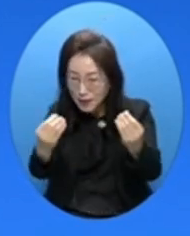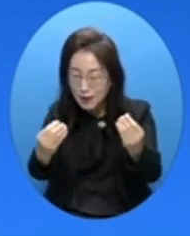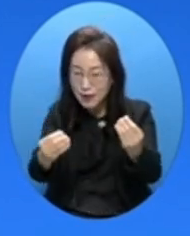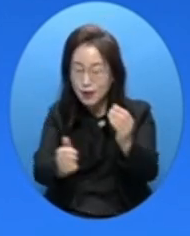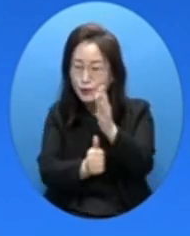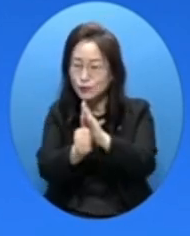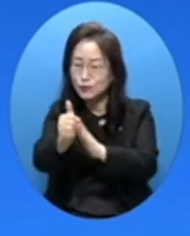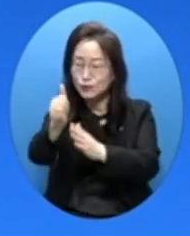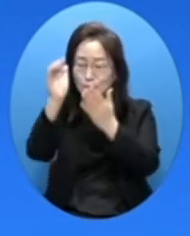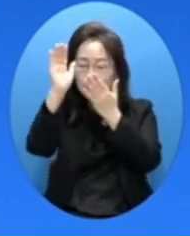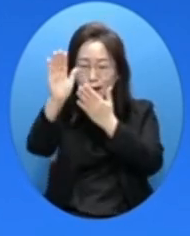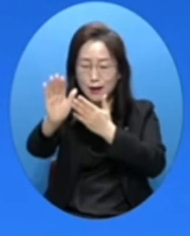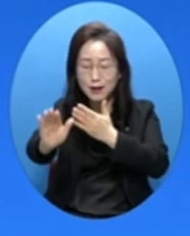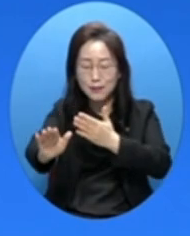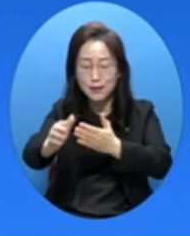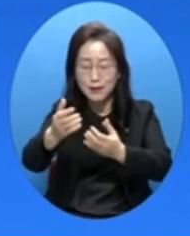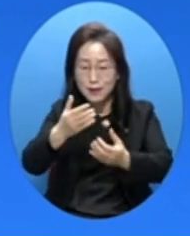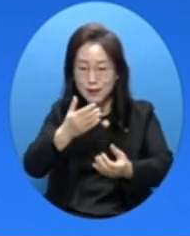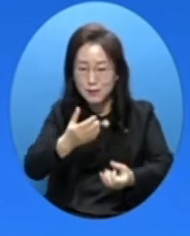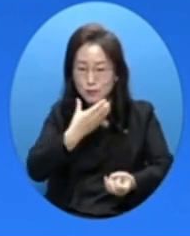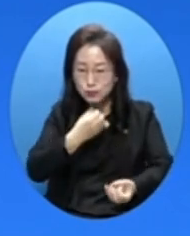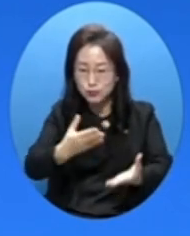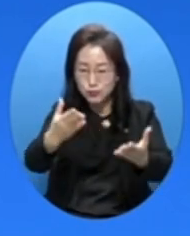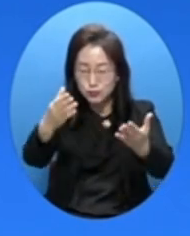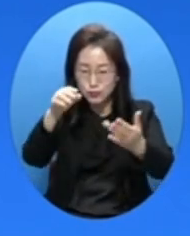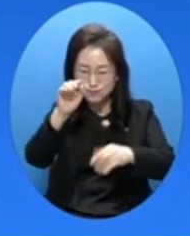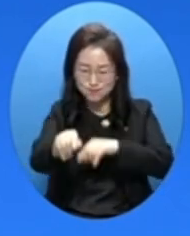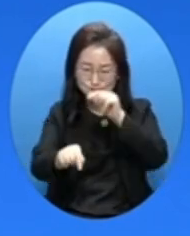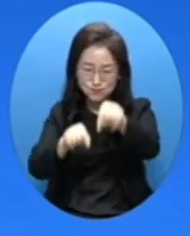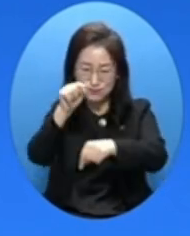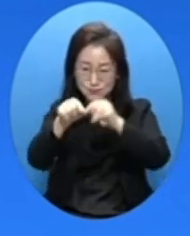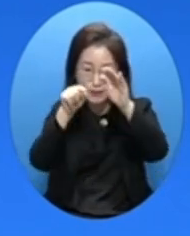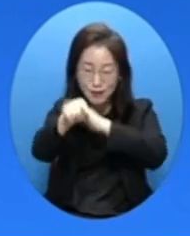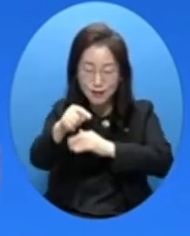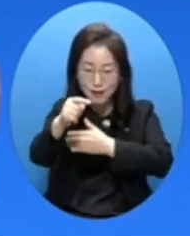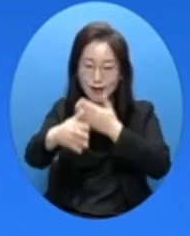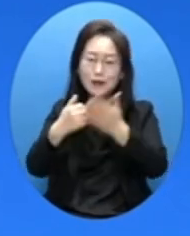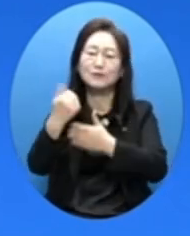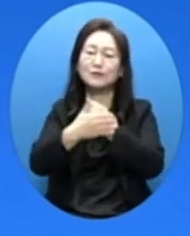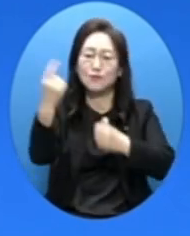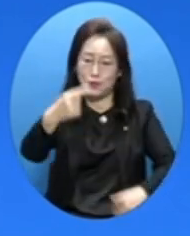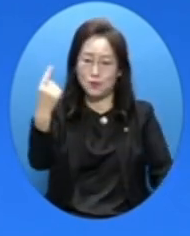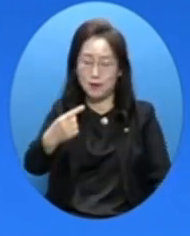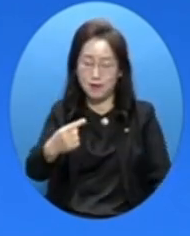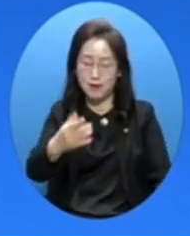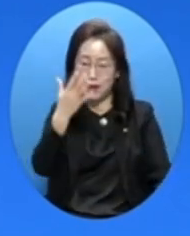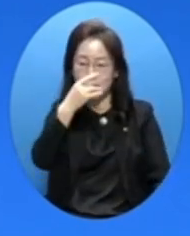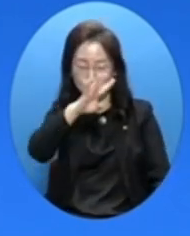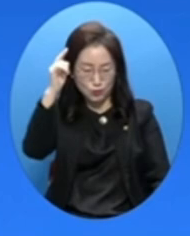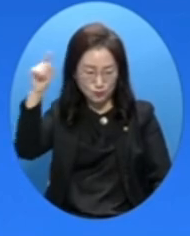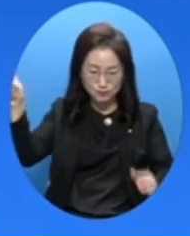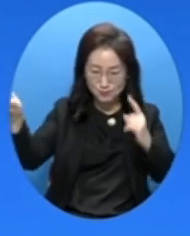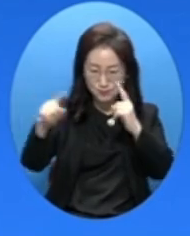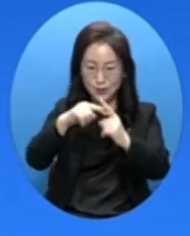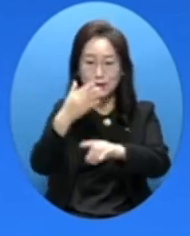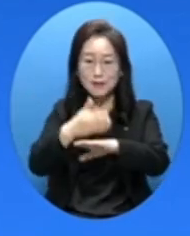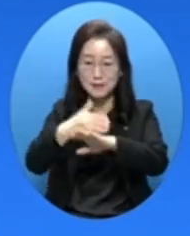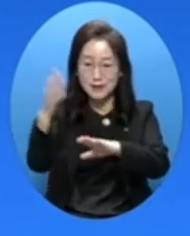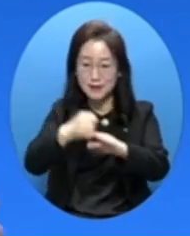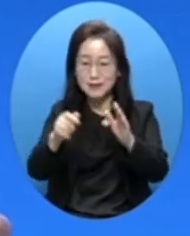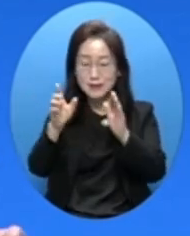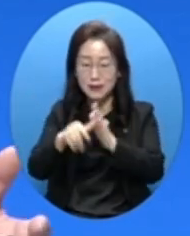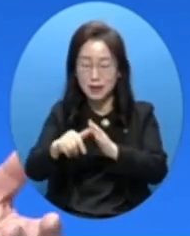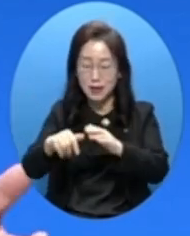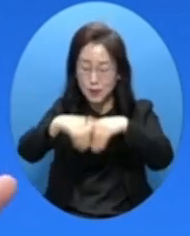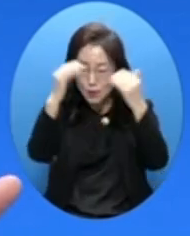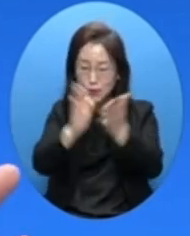희망의 미래를 바라보고 나갈 때 하나님의 은혜가 임하게 될 것입니다. 절대 긍정, 절대 감사의 믿음으로 전제 나갈 때 모든 문제와 어려움이